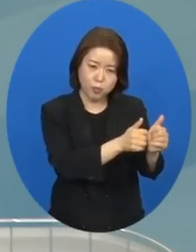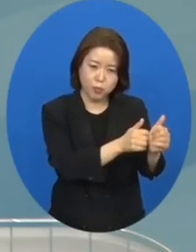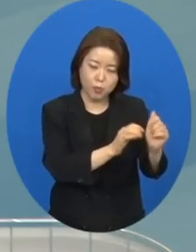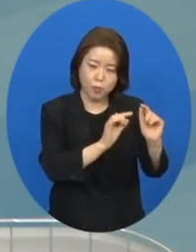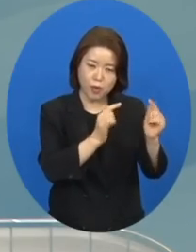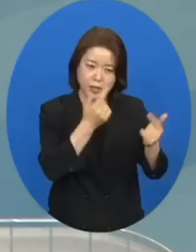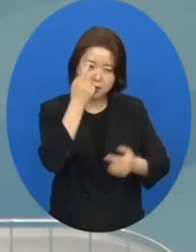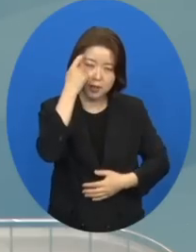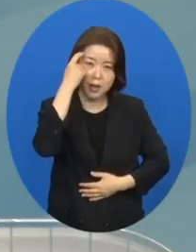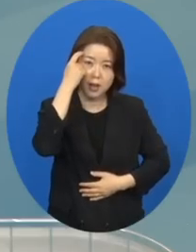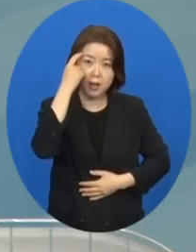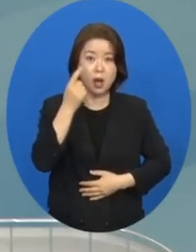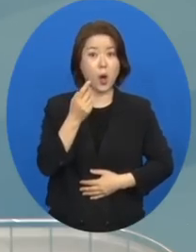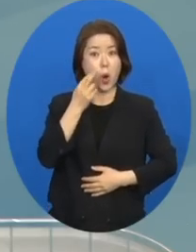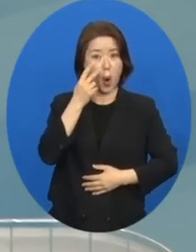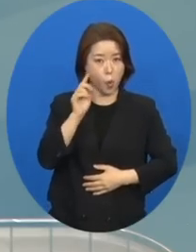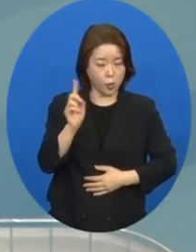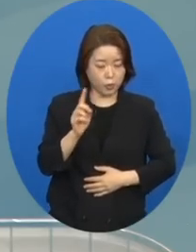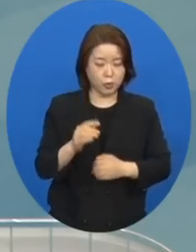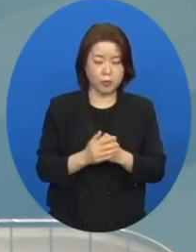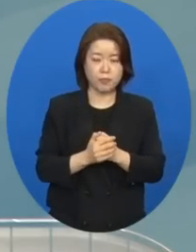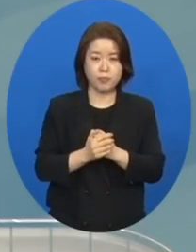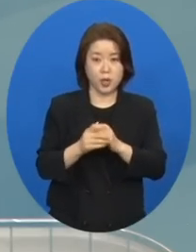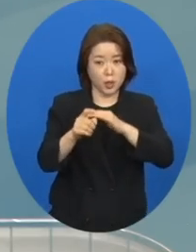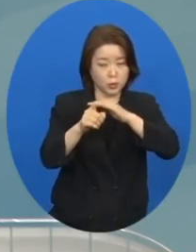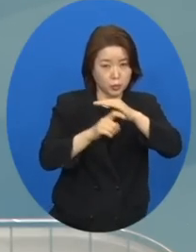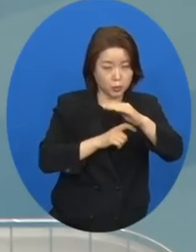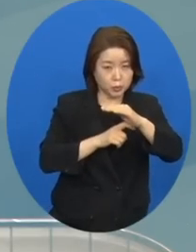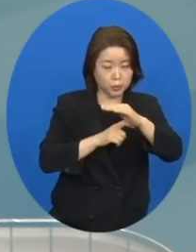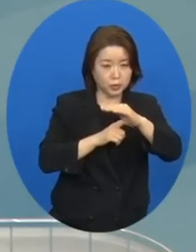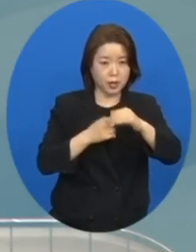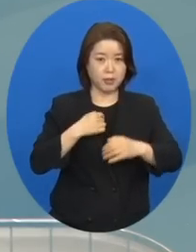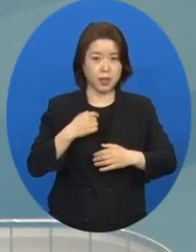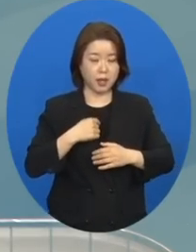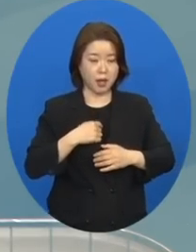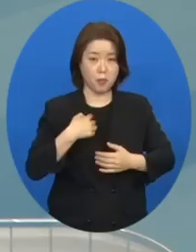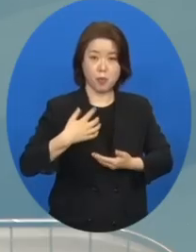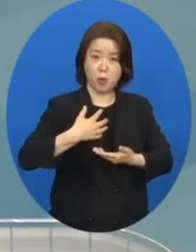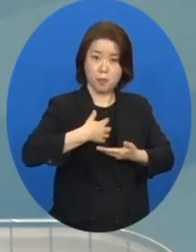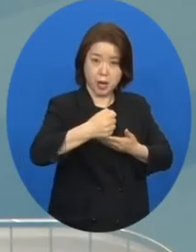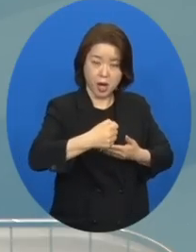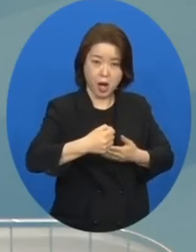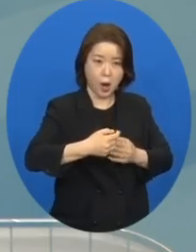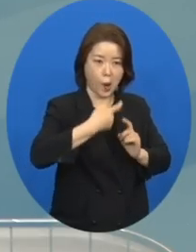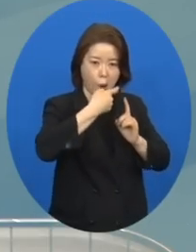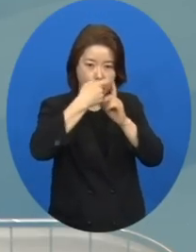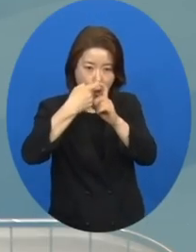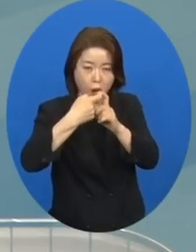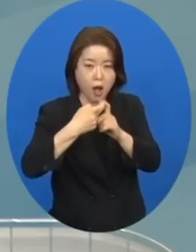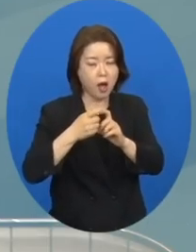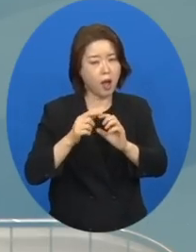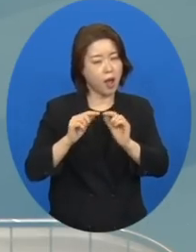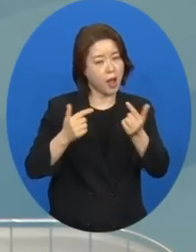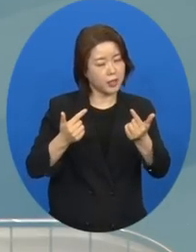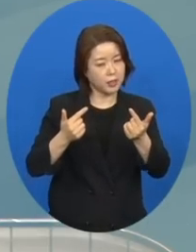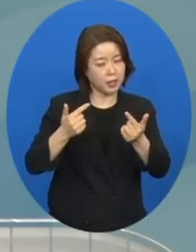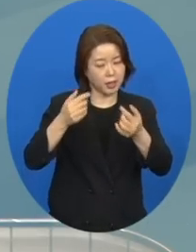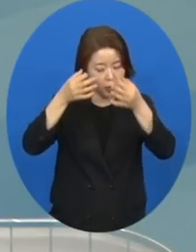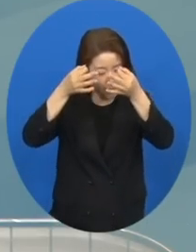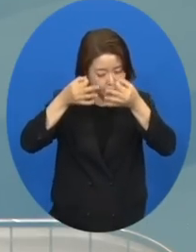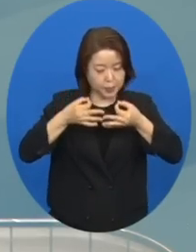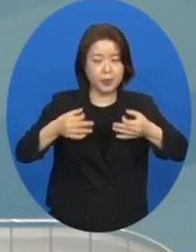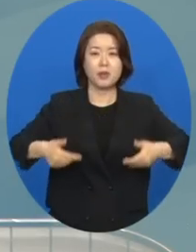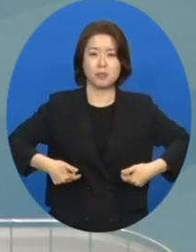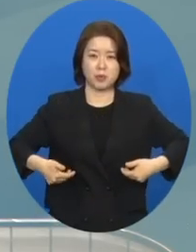아닐까 혹은 도둑 거 강도의 습격을 당해서 그런 것은 아닌가 한번 돌아봐야